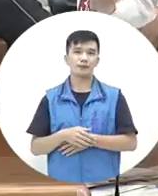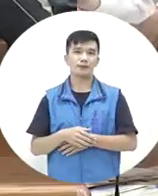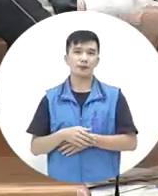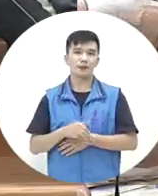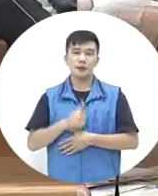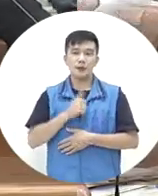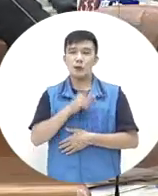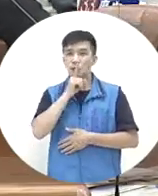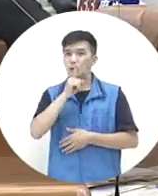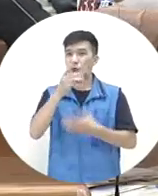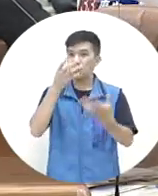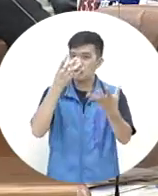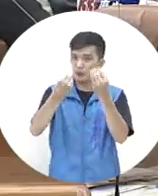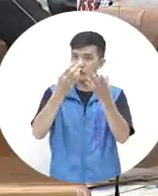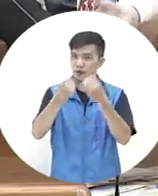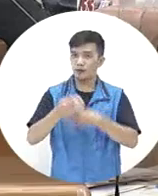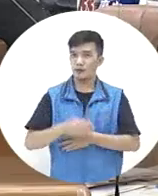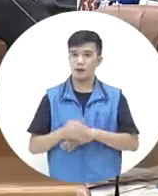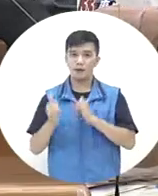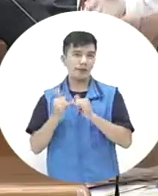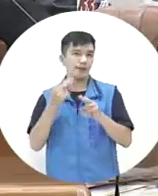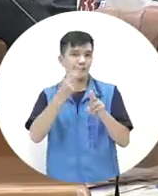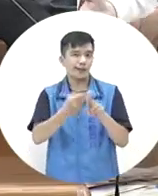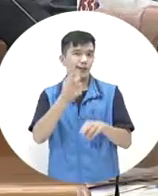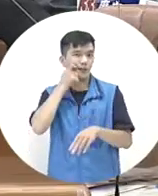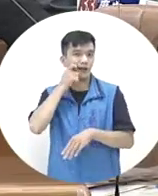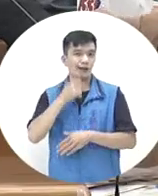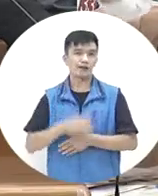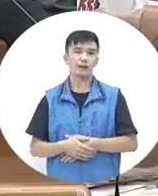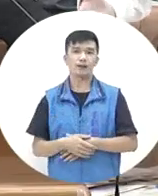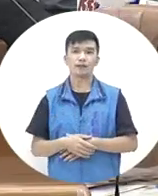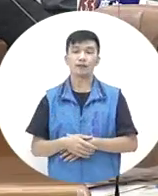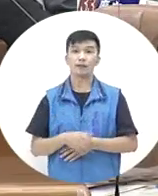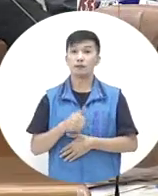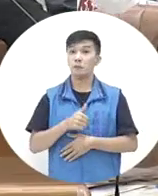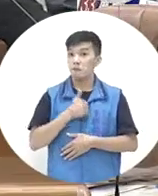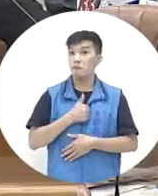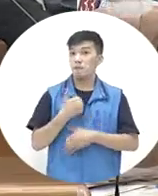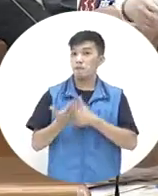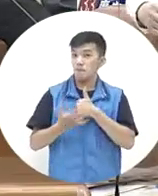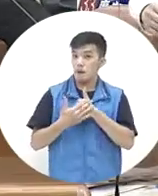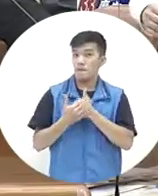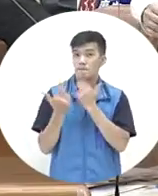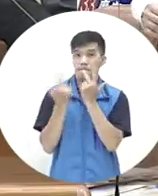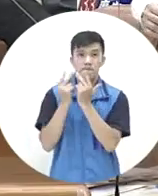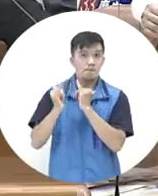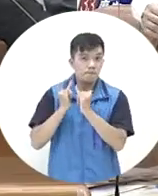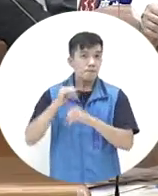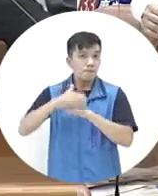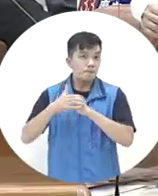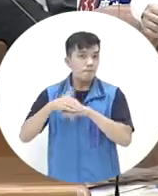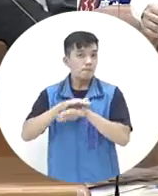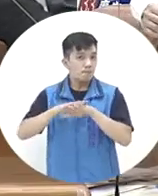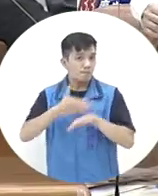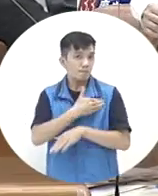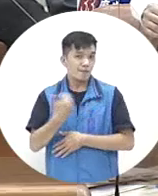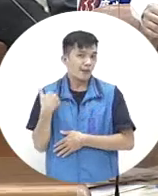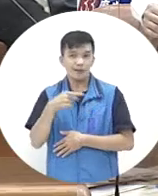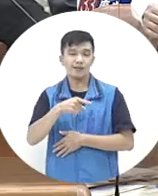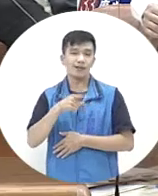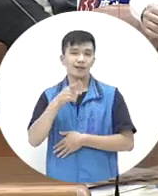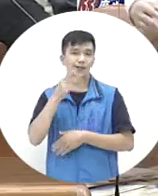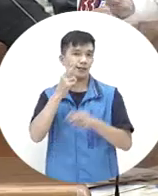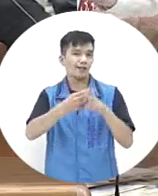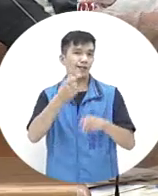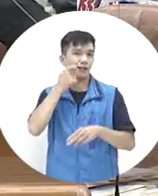出一个主张，你怎么让人民可以信任说你可以捍卫这个新北市民的安全？ 这个您放心好了啦，我